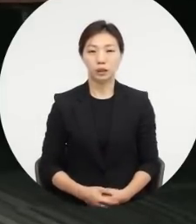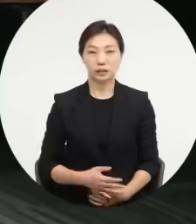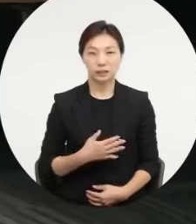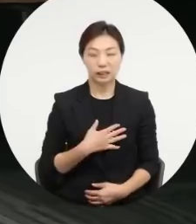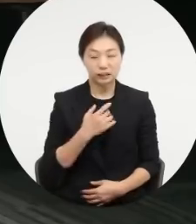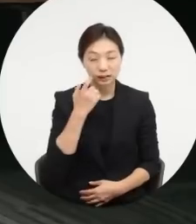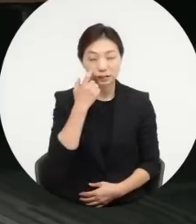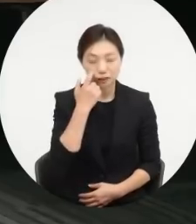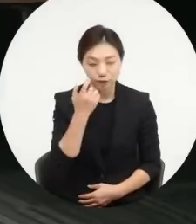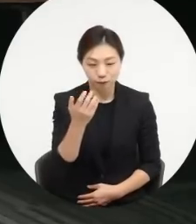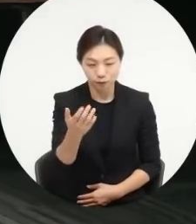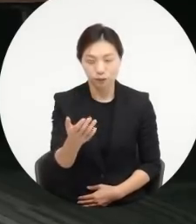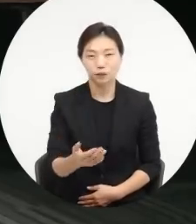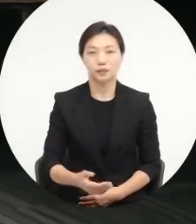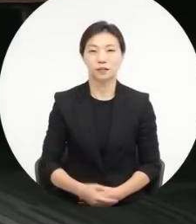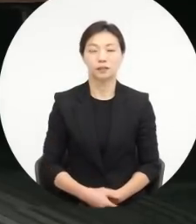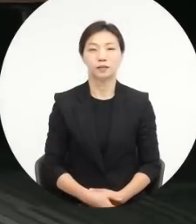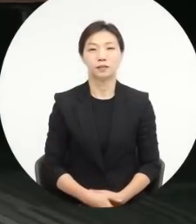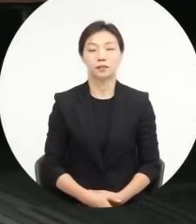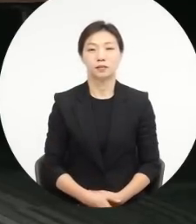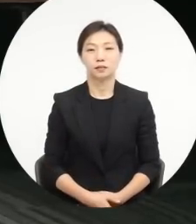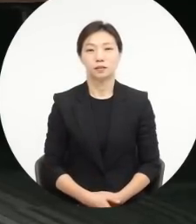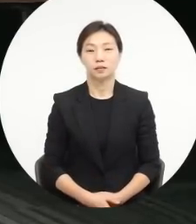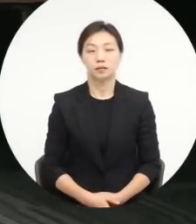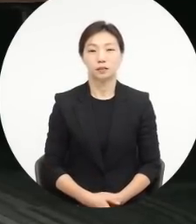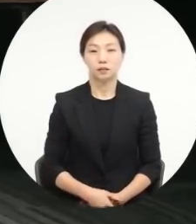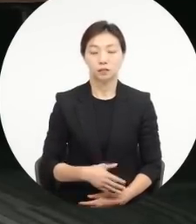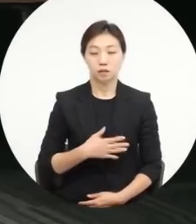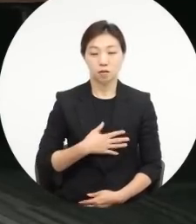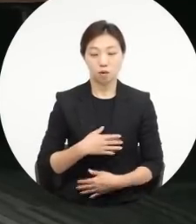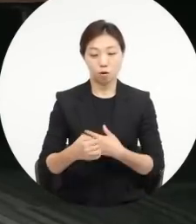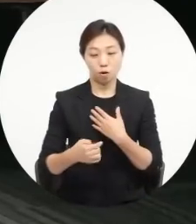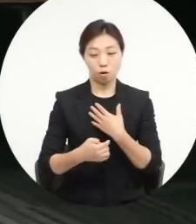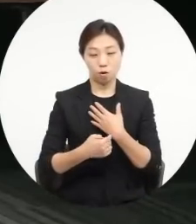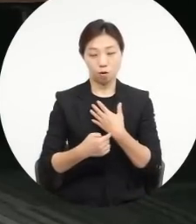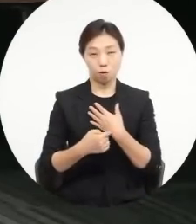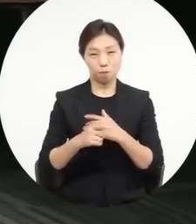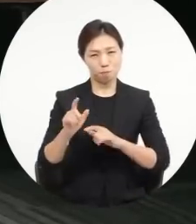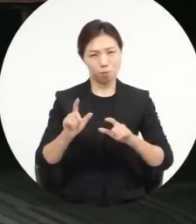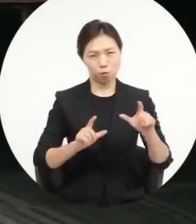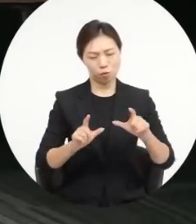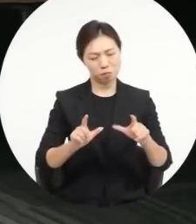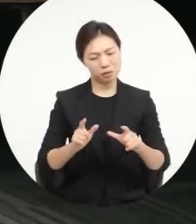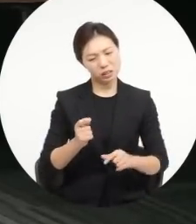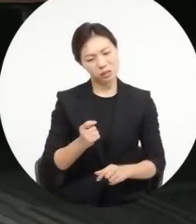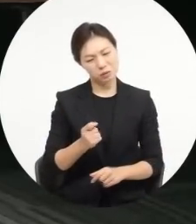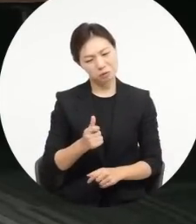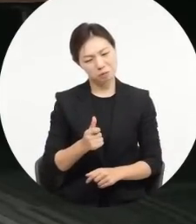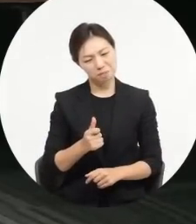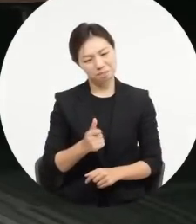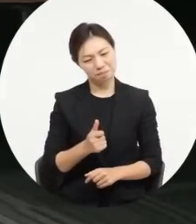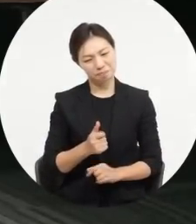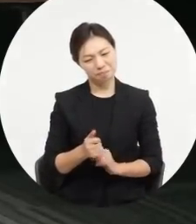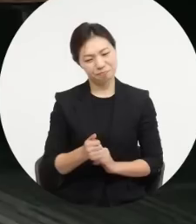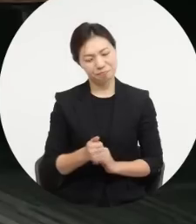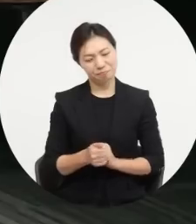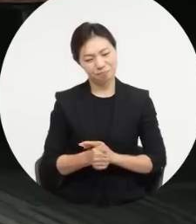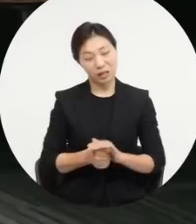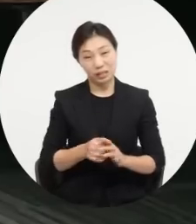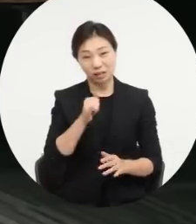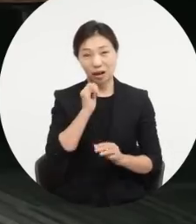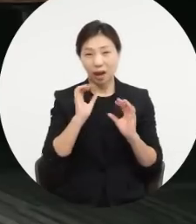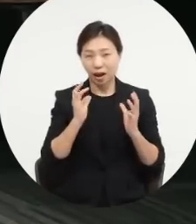네. 질문 드리겠습니다. 네. 저는 외모에 대한 자격지심이 있습니다.